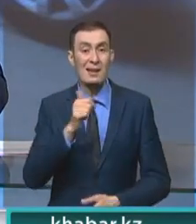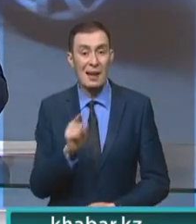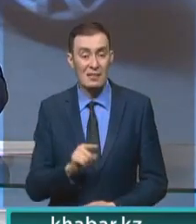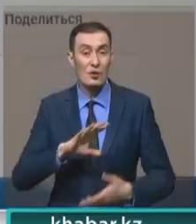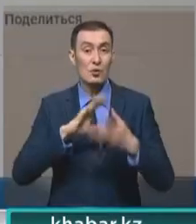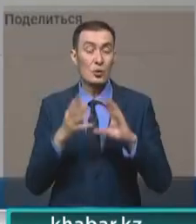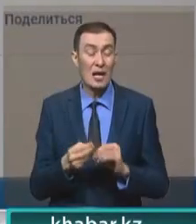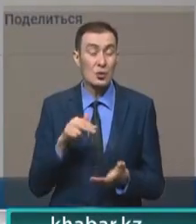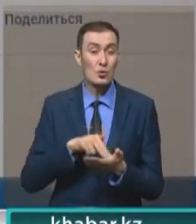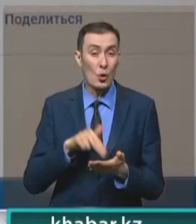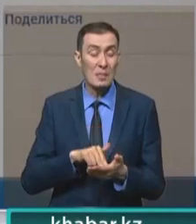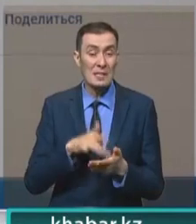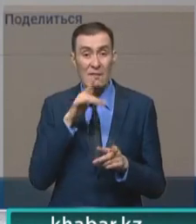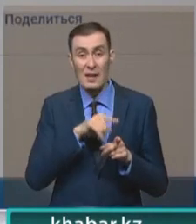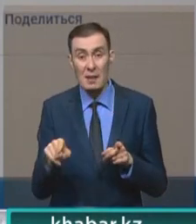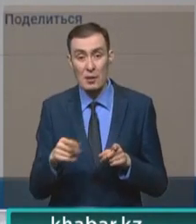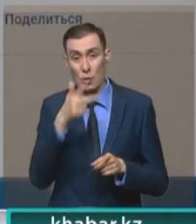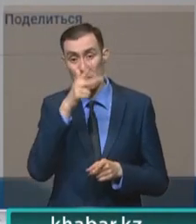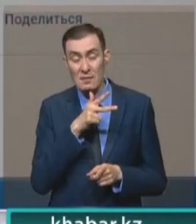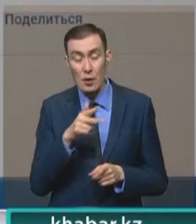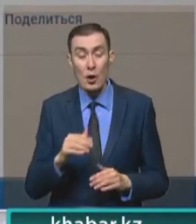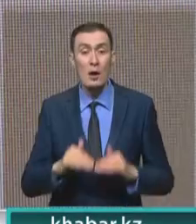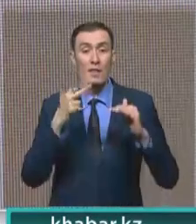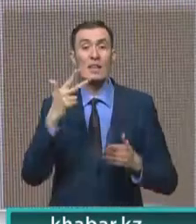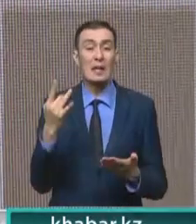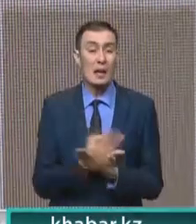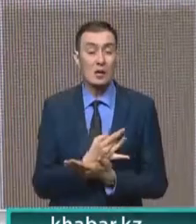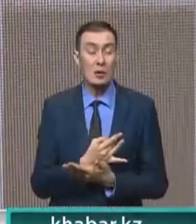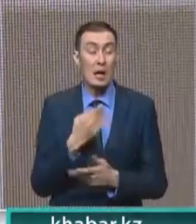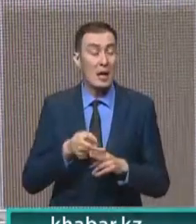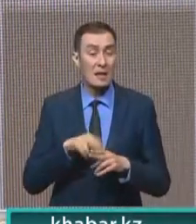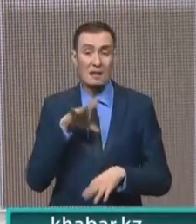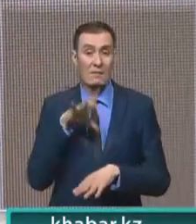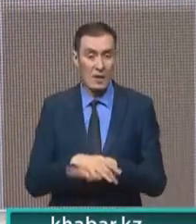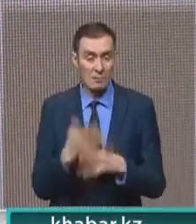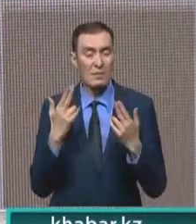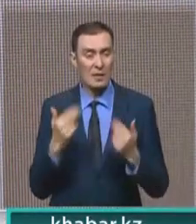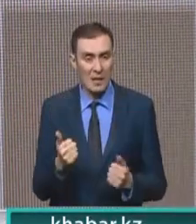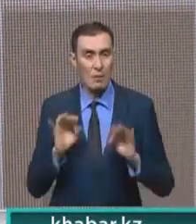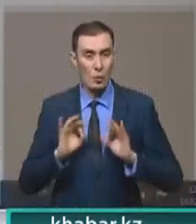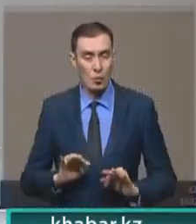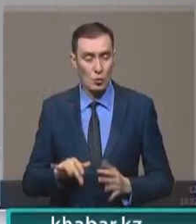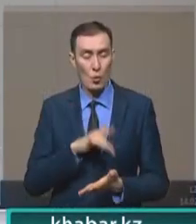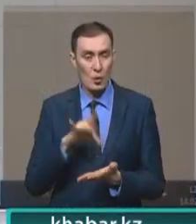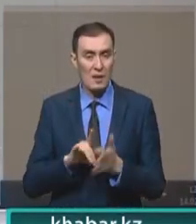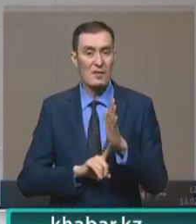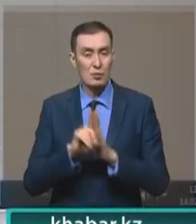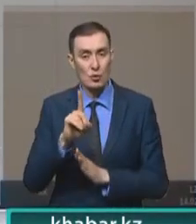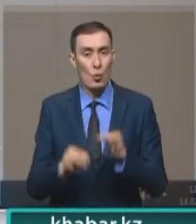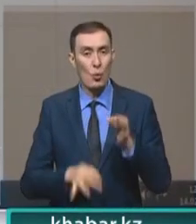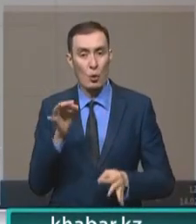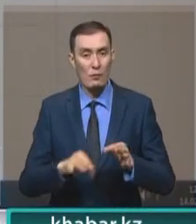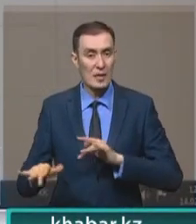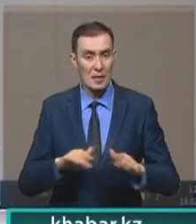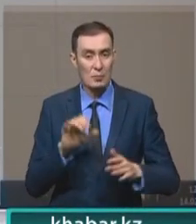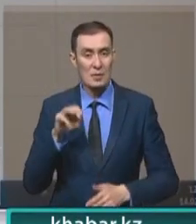В результате его стоимость за этот период поднялась почти в 3 раза. Этот факт подтвердили в прокуратуре Алматы. Возбуждено